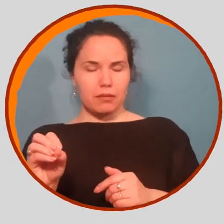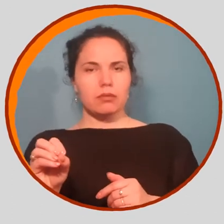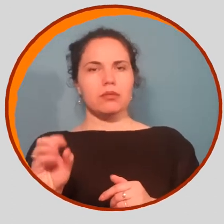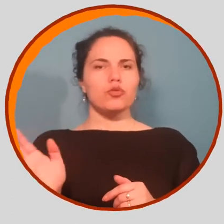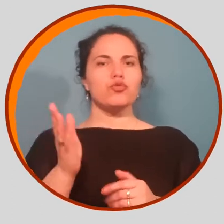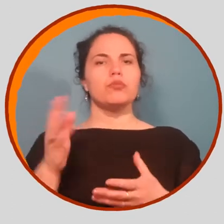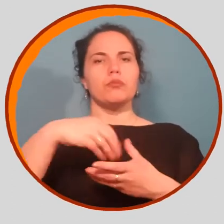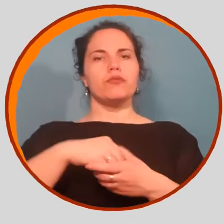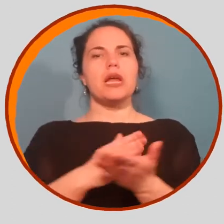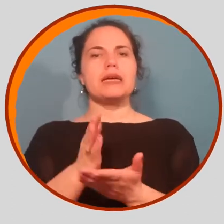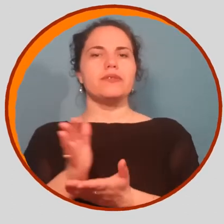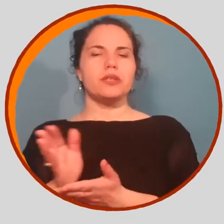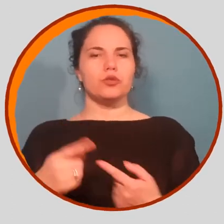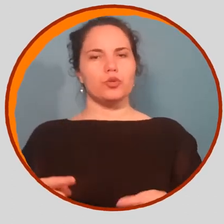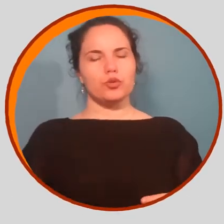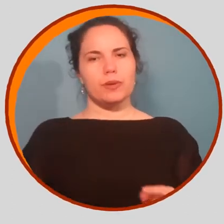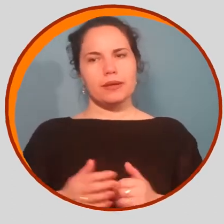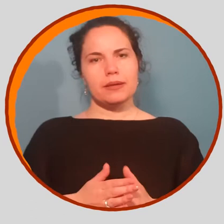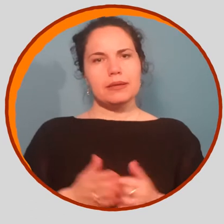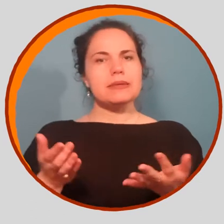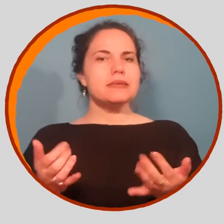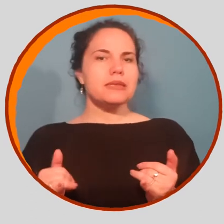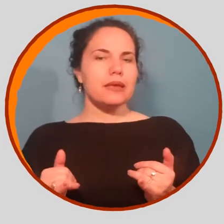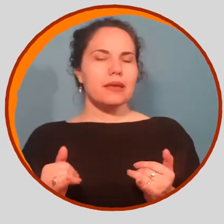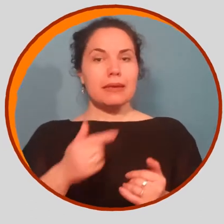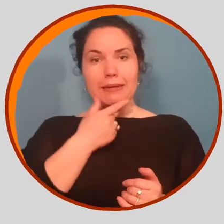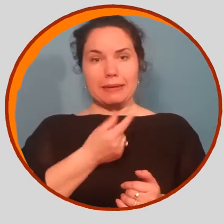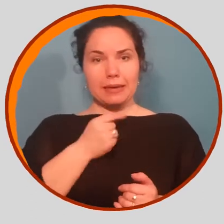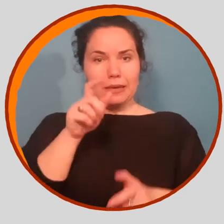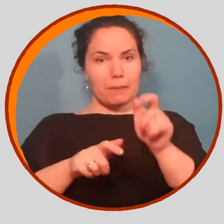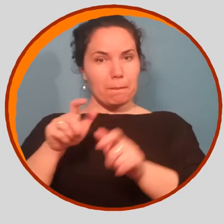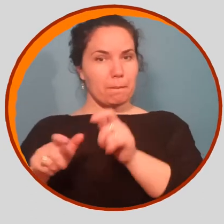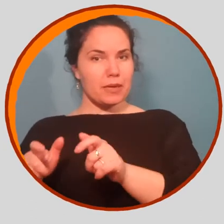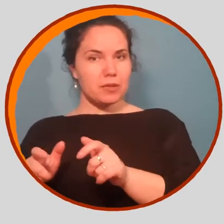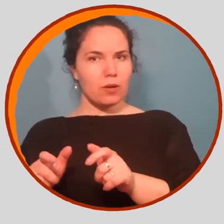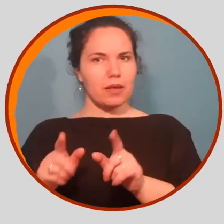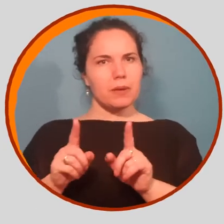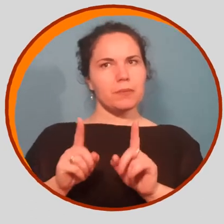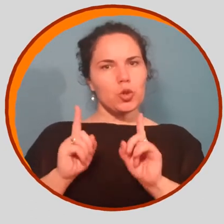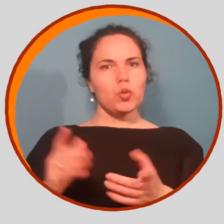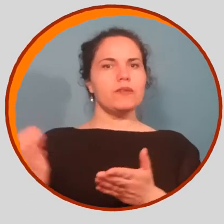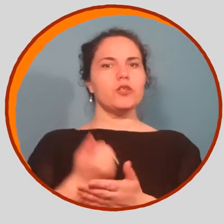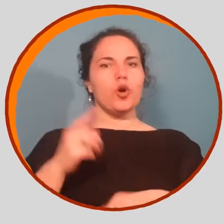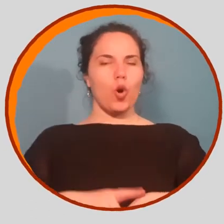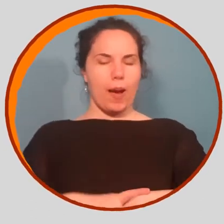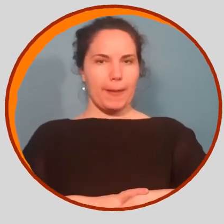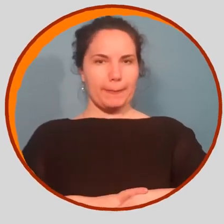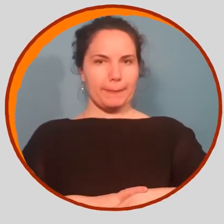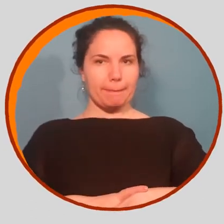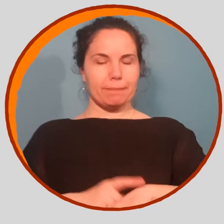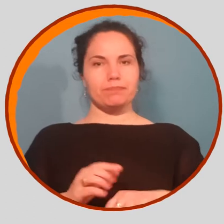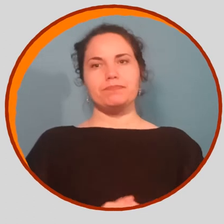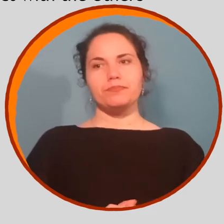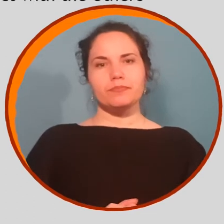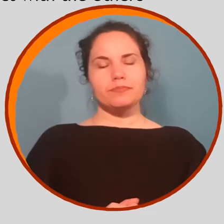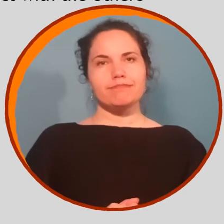I kanë gjetur disa nga mënyrat për të qenë në kontakt me të tjerët. Ndaj dhe kanë shumë kohë që